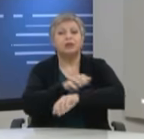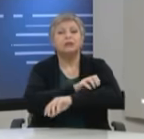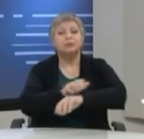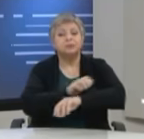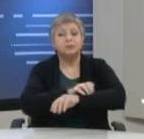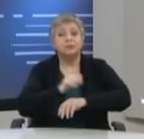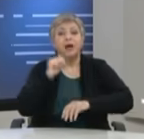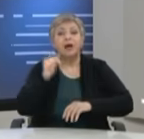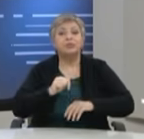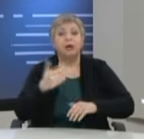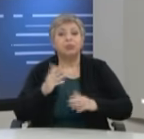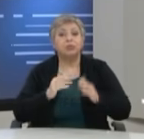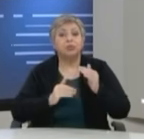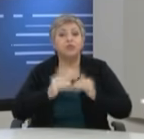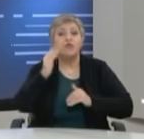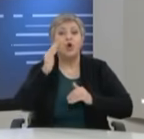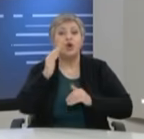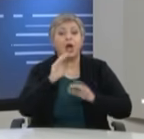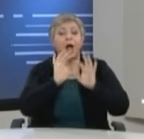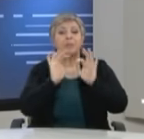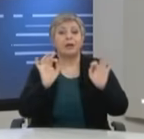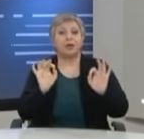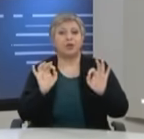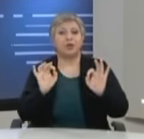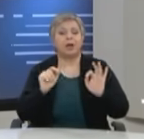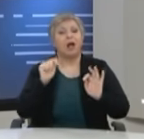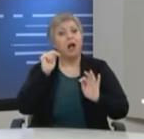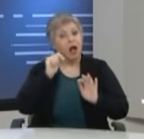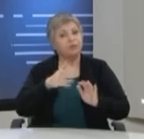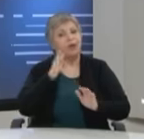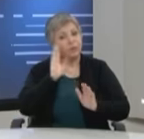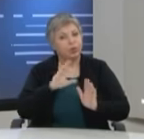στη Βόρεια Μακεδονία. Αν ο όρος...